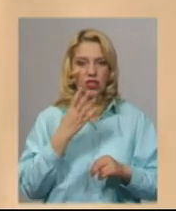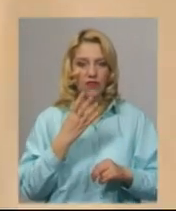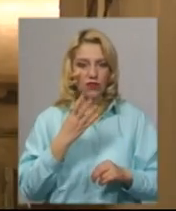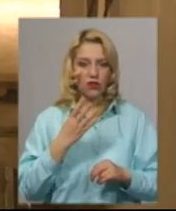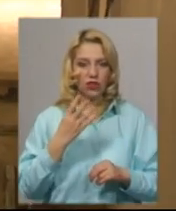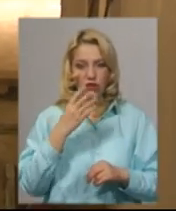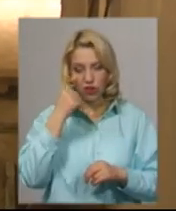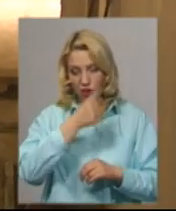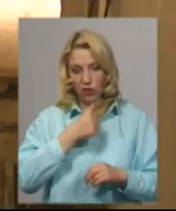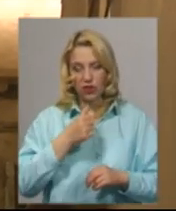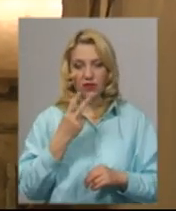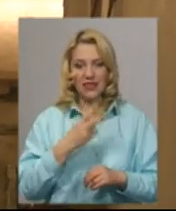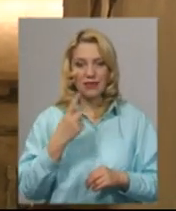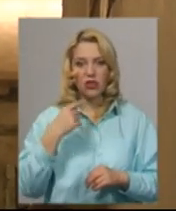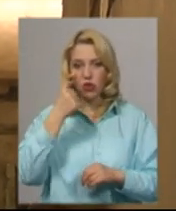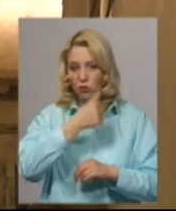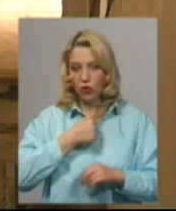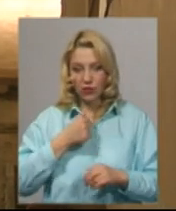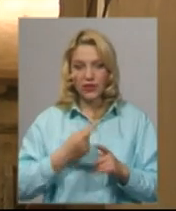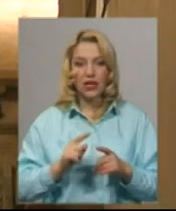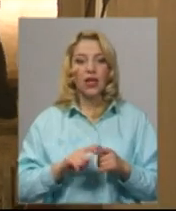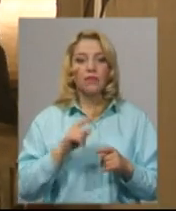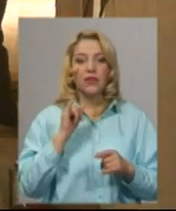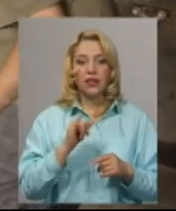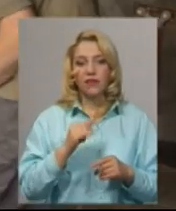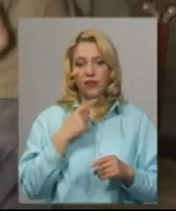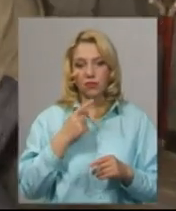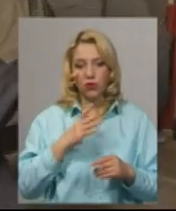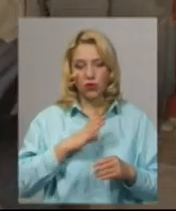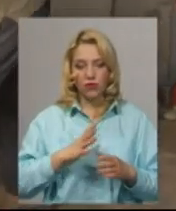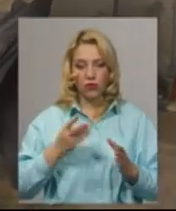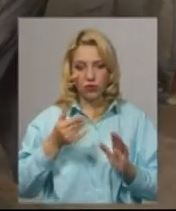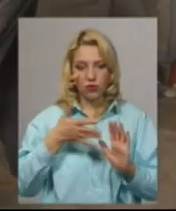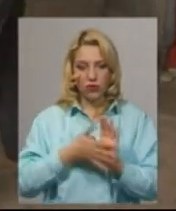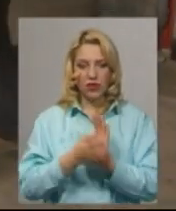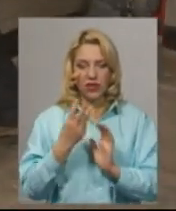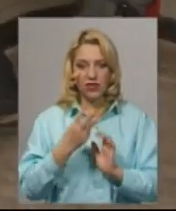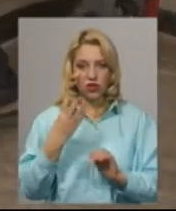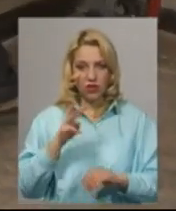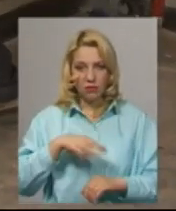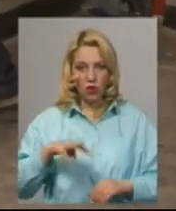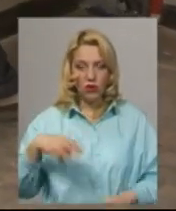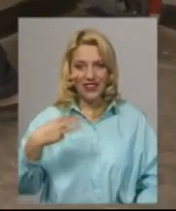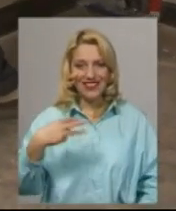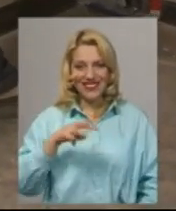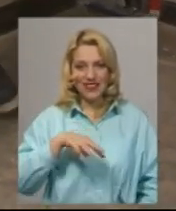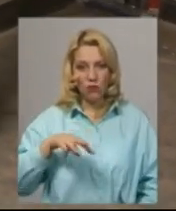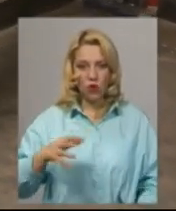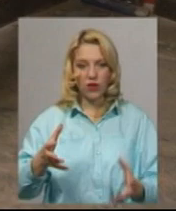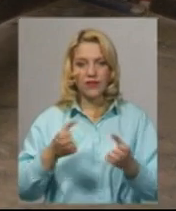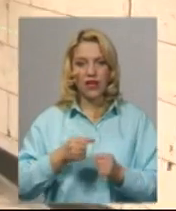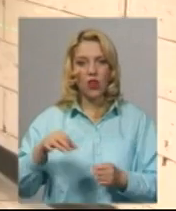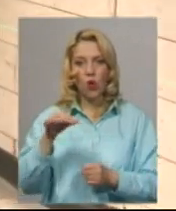року. Володимир Сельський каже, в 2018 році було освоєно 34 мільйони. З них 30 мільйонів гривень взяли з